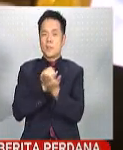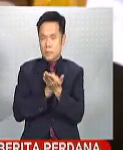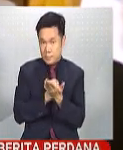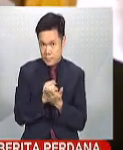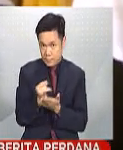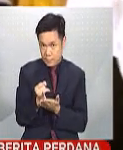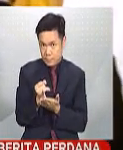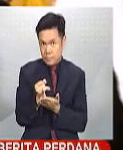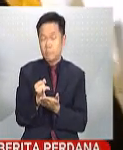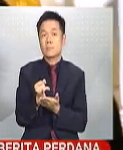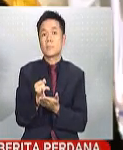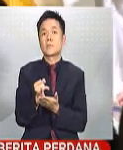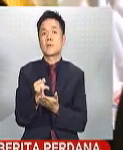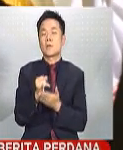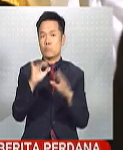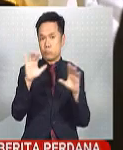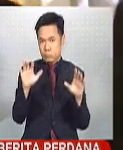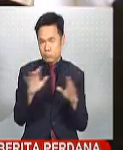akan dengan jujur